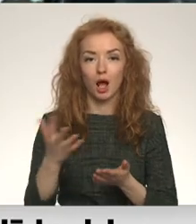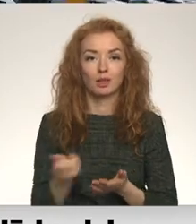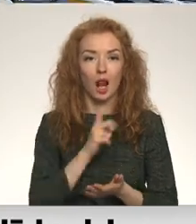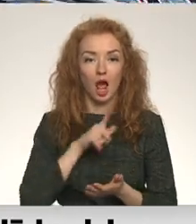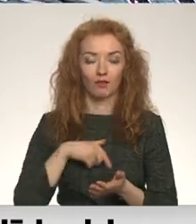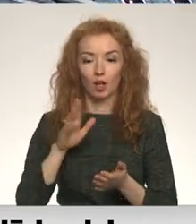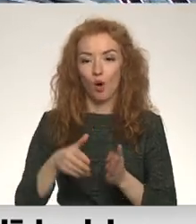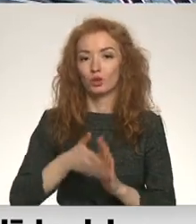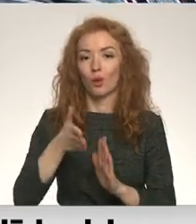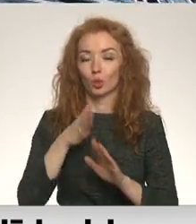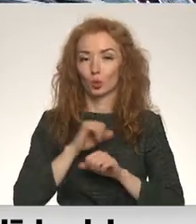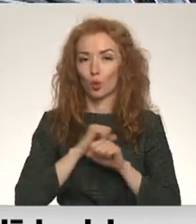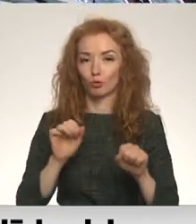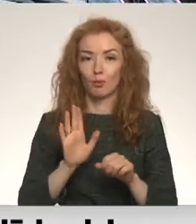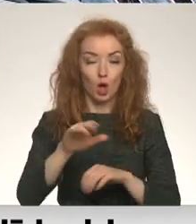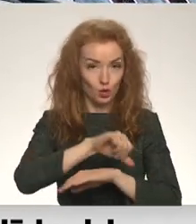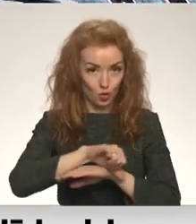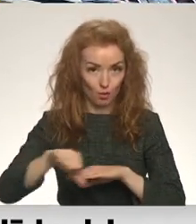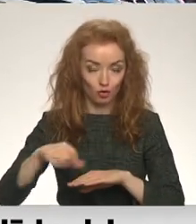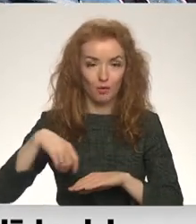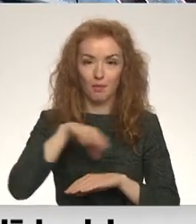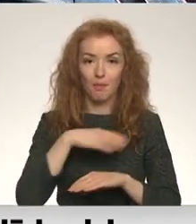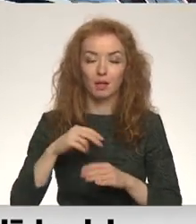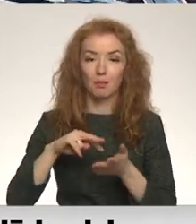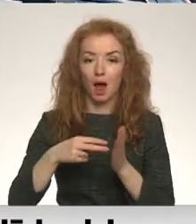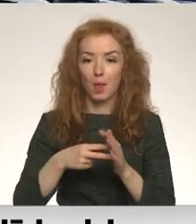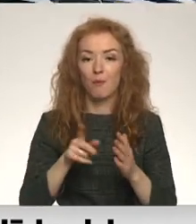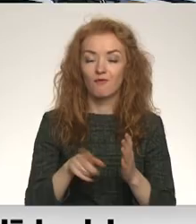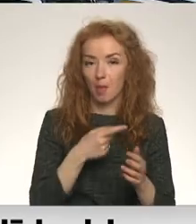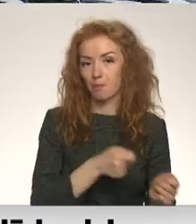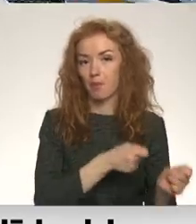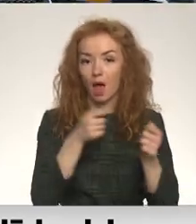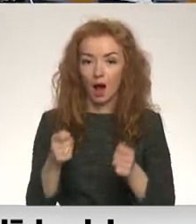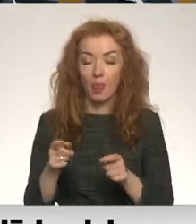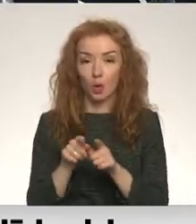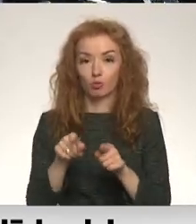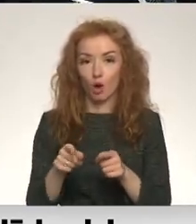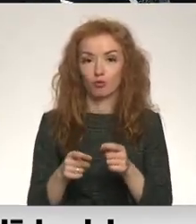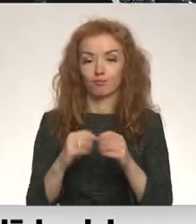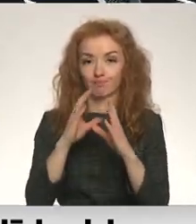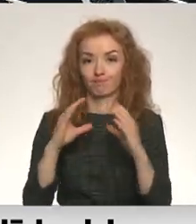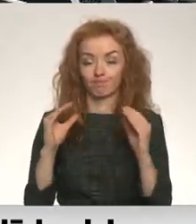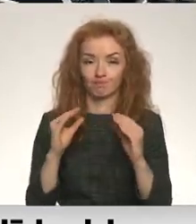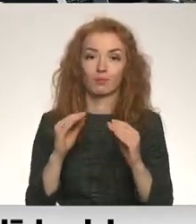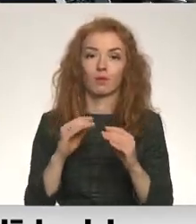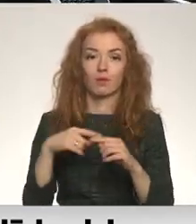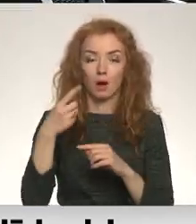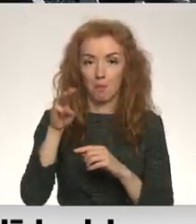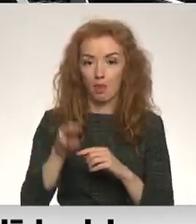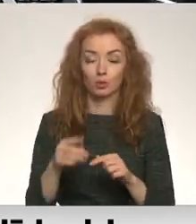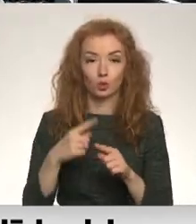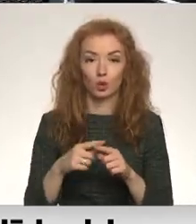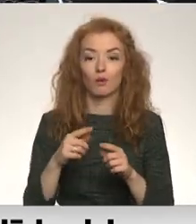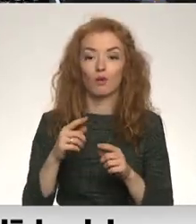tās robežas. Mēs plānojam piegādāt vēl Polaris transporta līdzekļus nākamo mēnešu laikā, un arī programmas